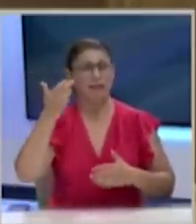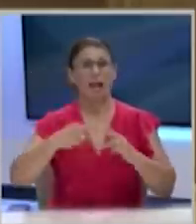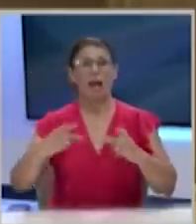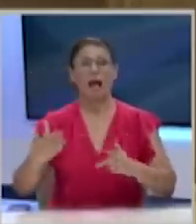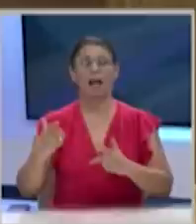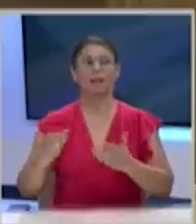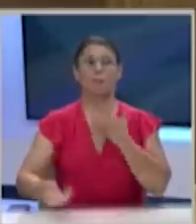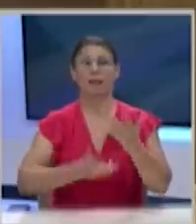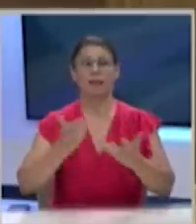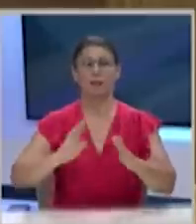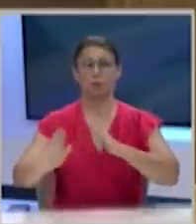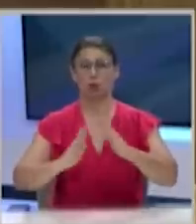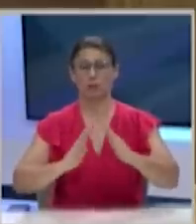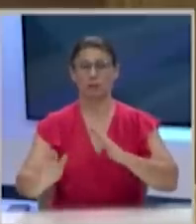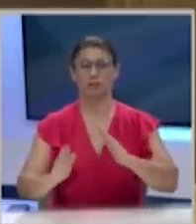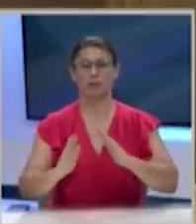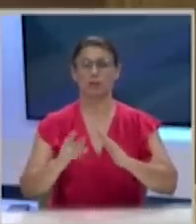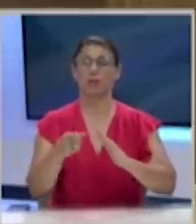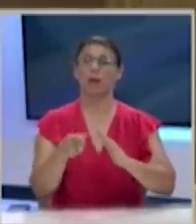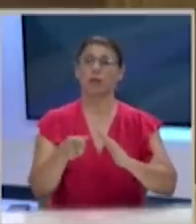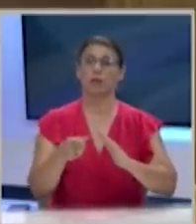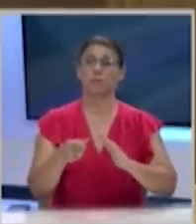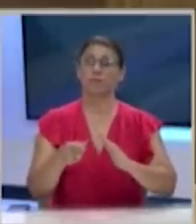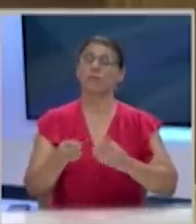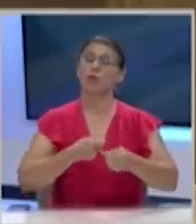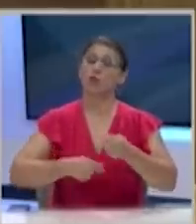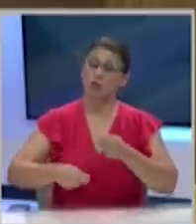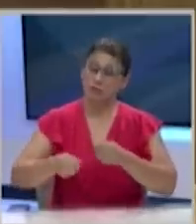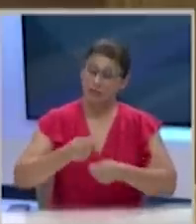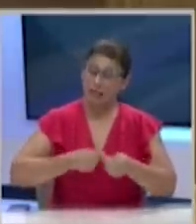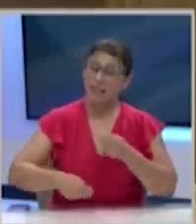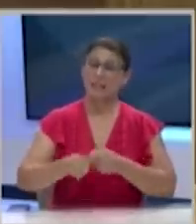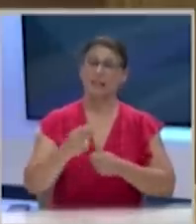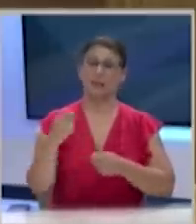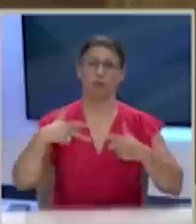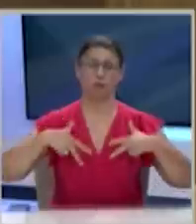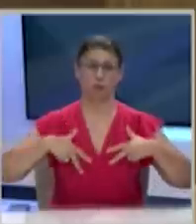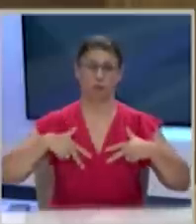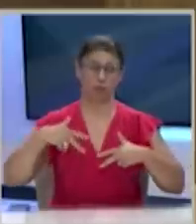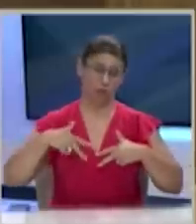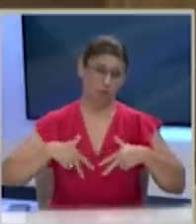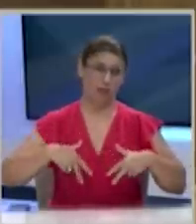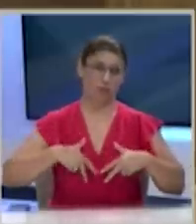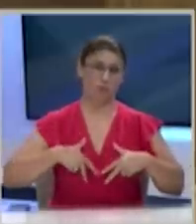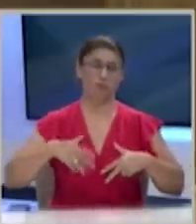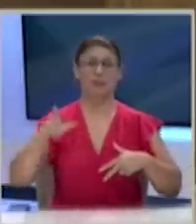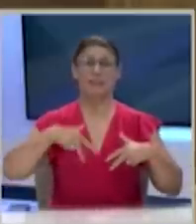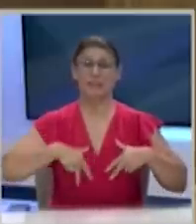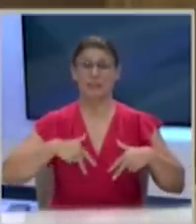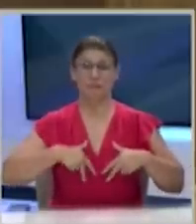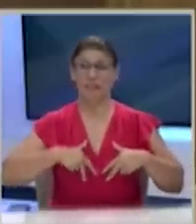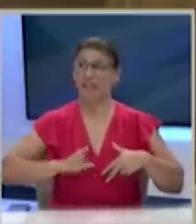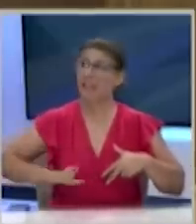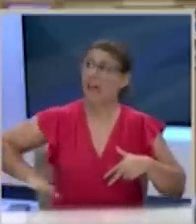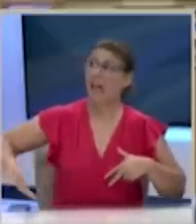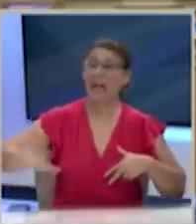αντιπυρικής προστασίας στο πλαίσιο της διαχείρισής του και η κυβέρνηση ετοιμάζεται κάτω από τη γενική